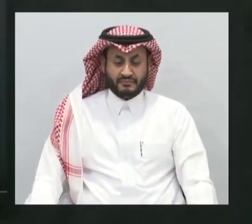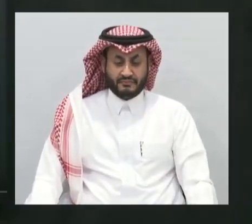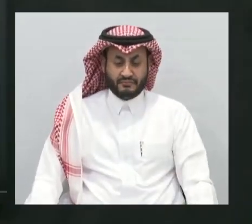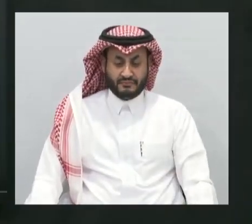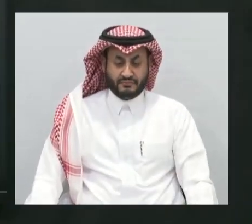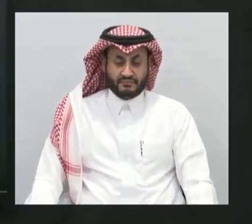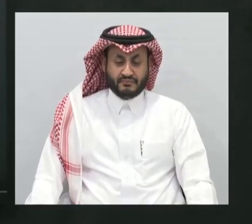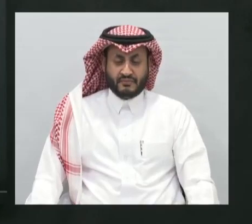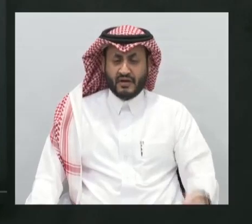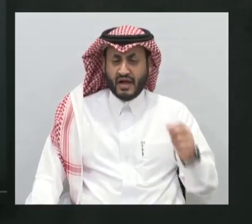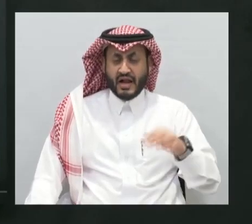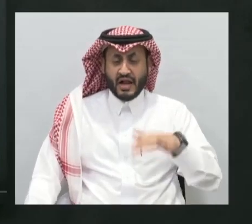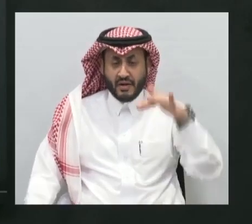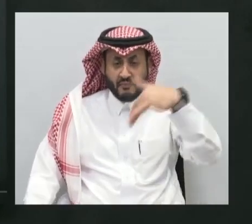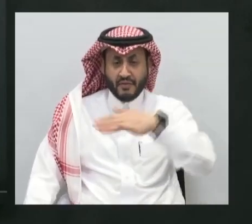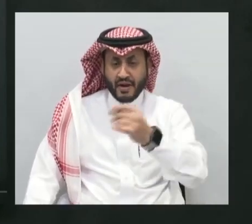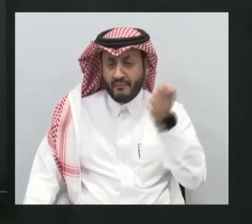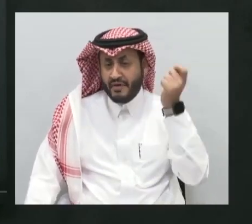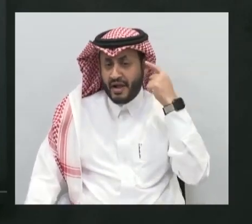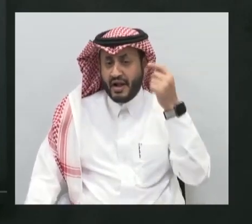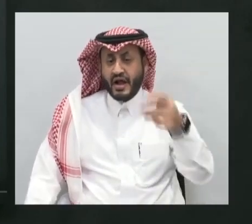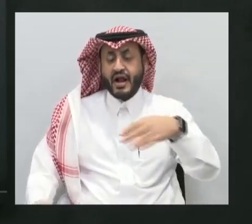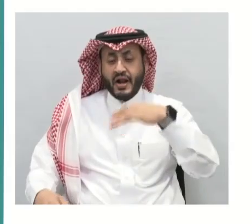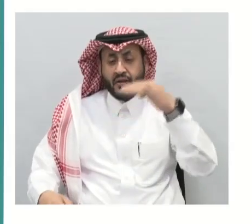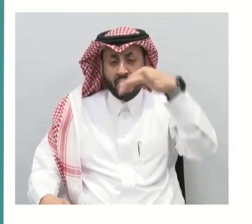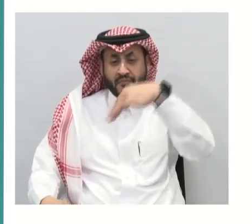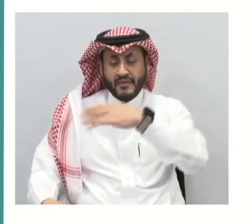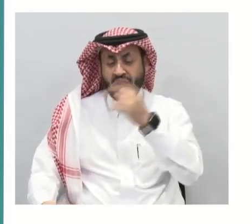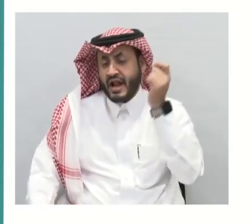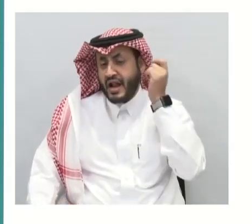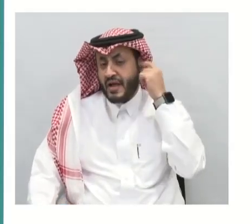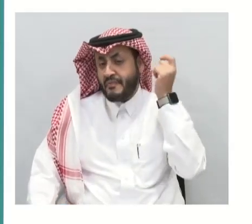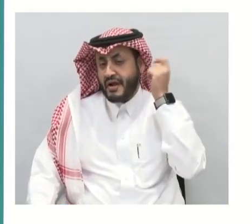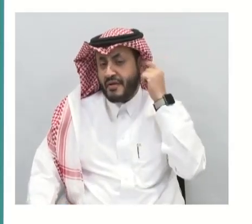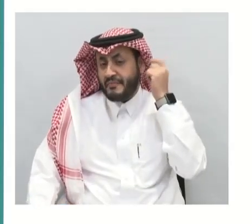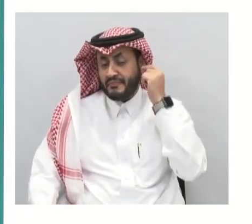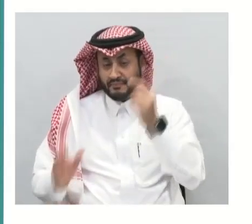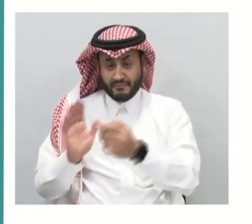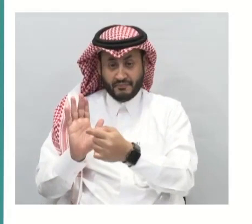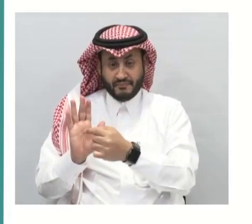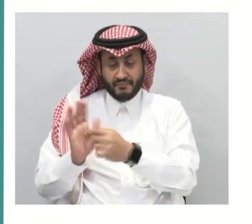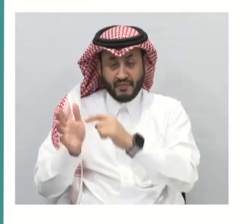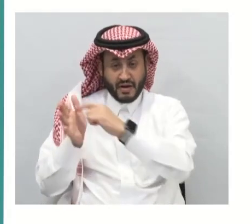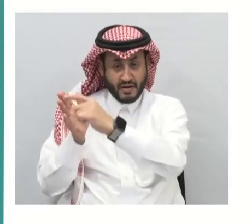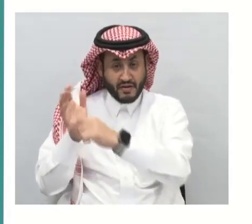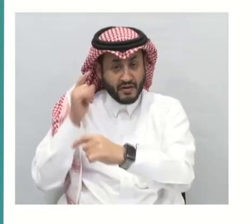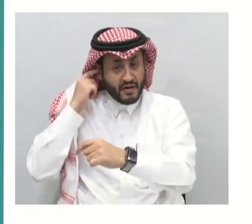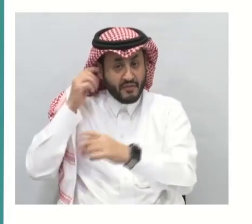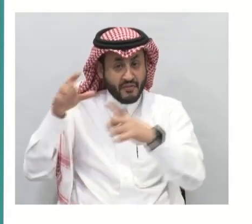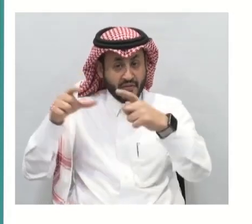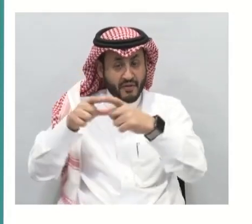احسنتم موجات صوتيه تنتقل عبر الهواء ثم تصل الى صوان الاذن ثم